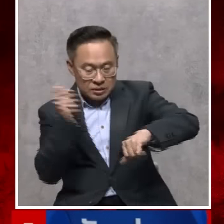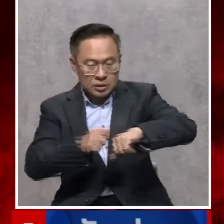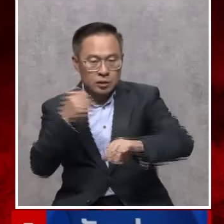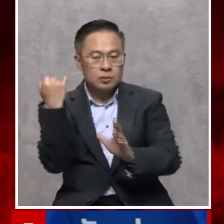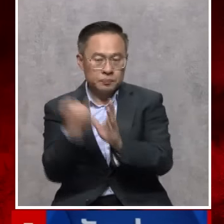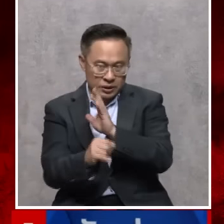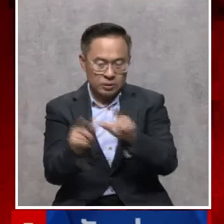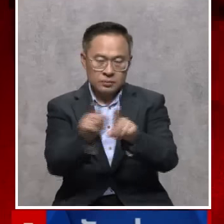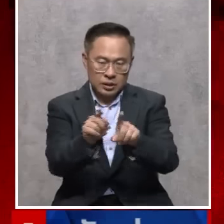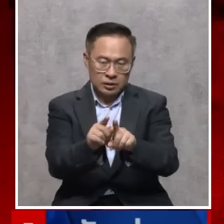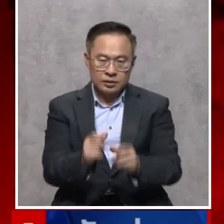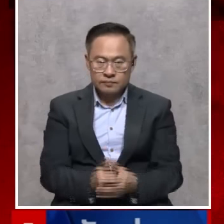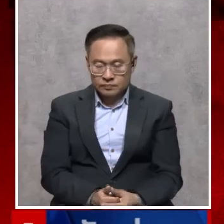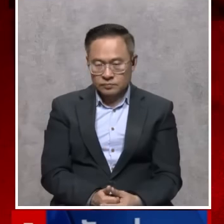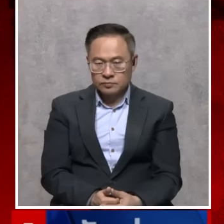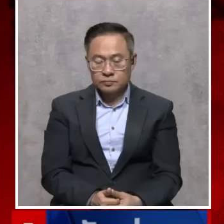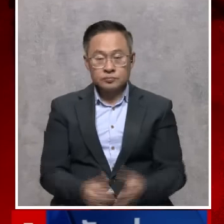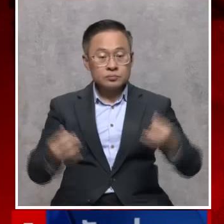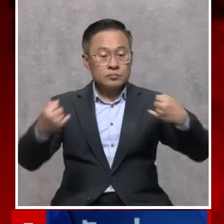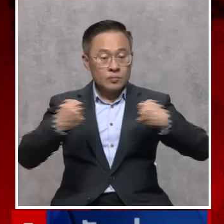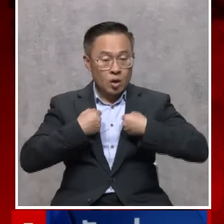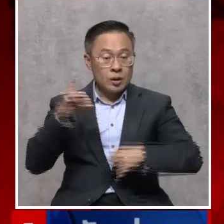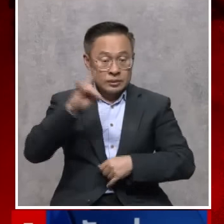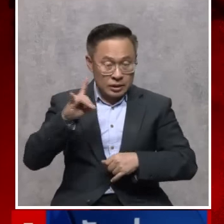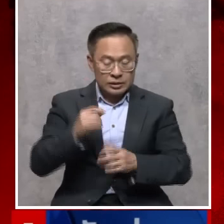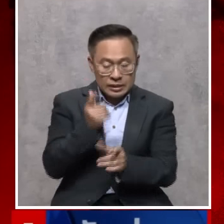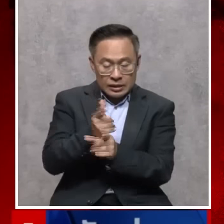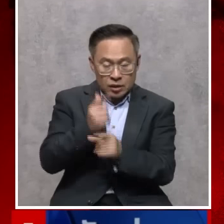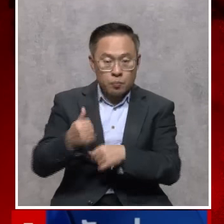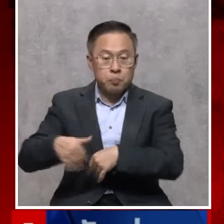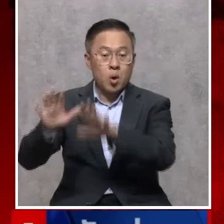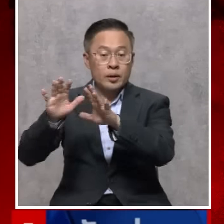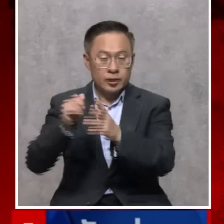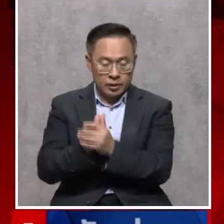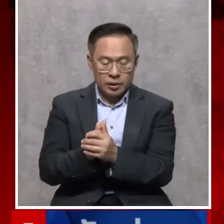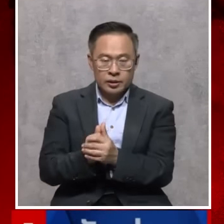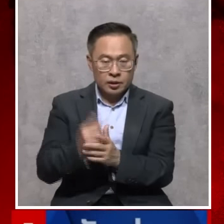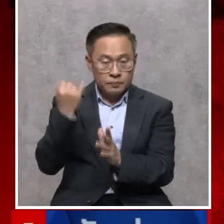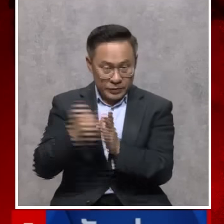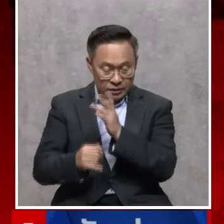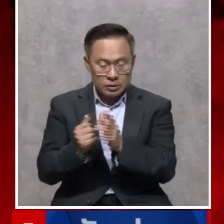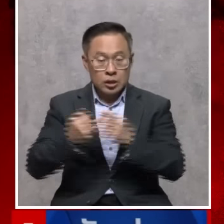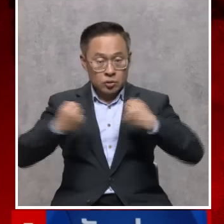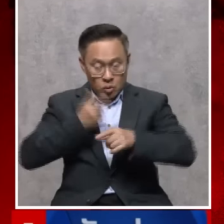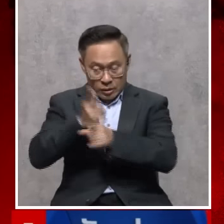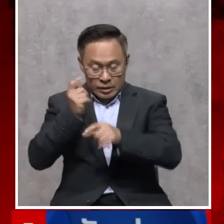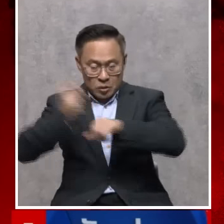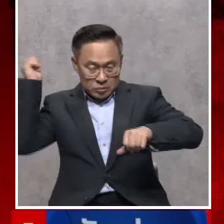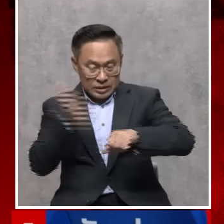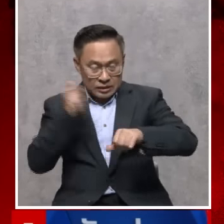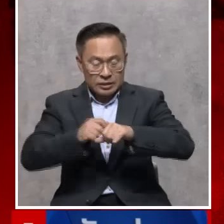ส่วนเจ้าของสัตว์ค่ะอาจมีความผิดก็ต่อเมื่อทำร้ายสัตว์ก็คือจำคุกไม่เกิน2ปีปรับไม่เกิน 40,000 บาทหรือทั้งจ